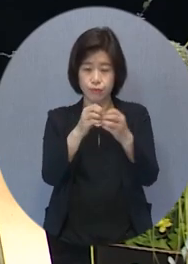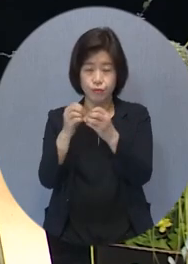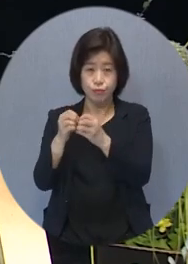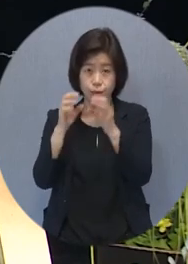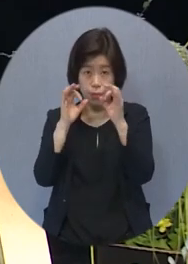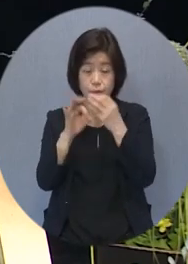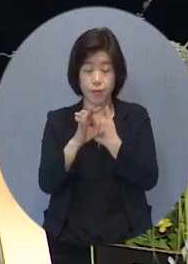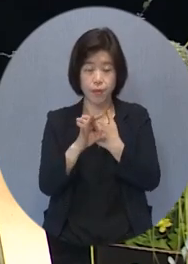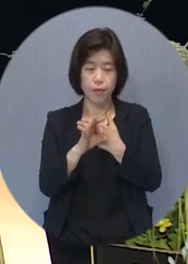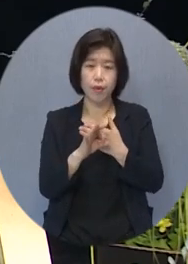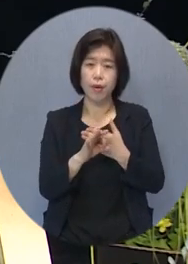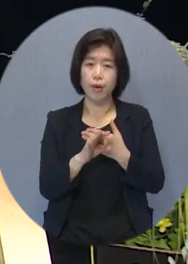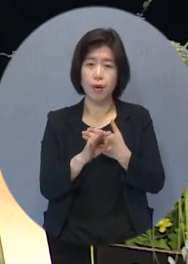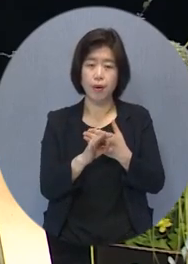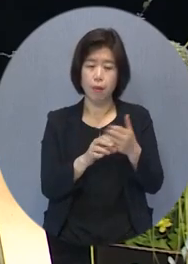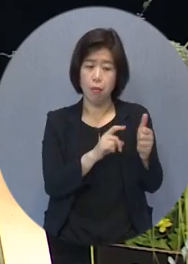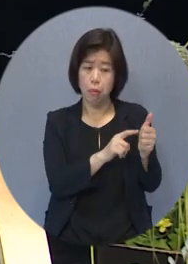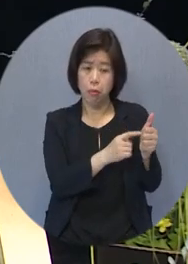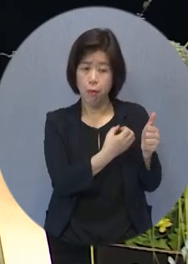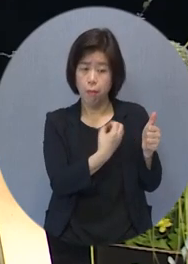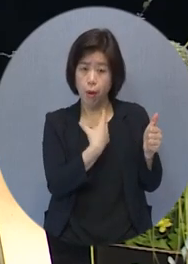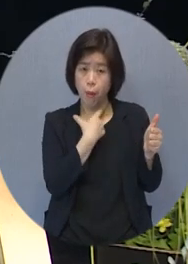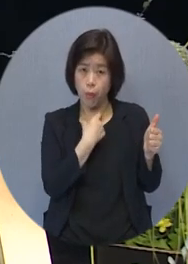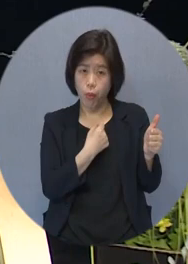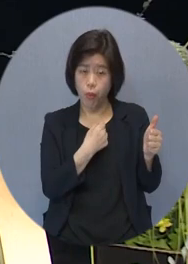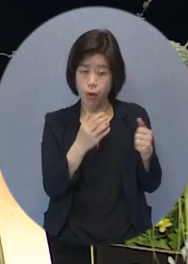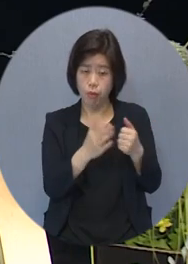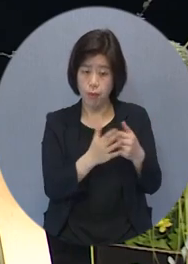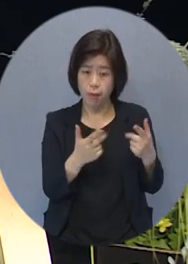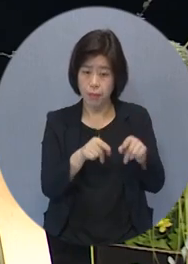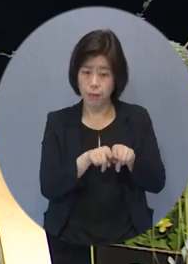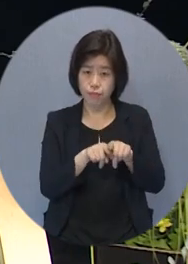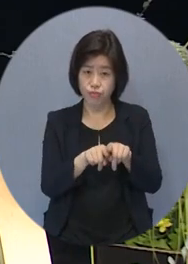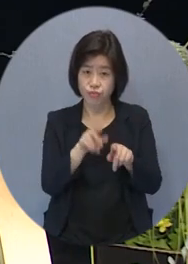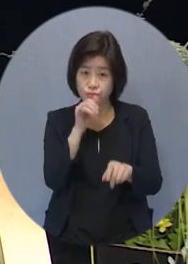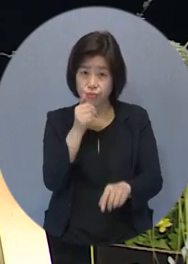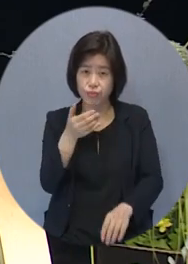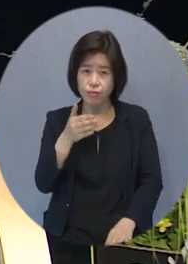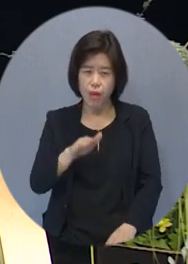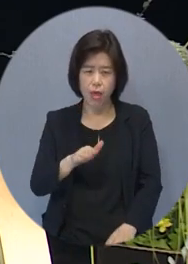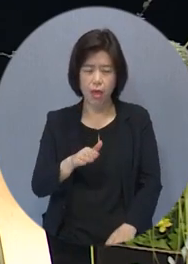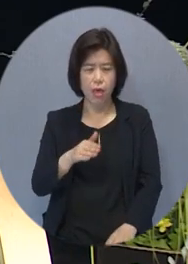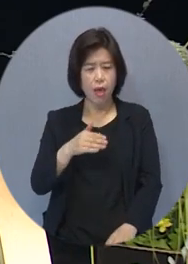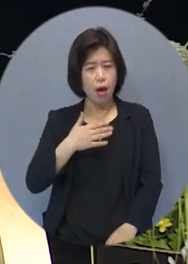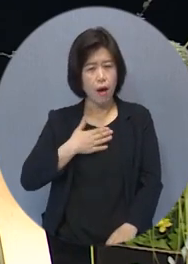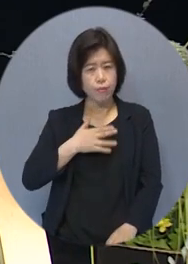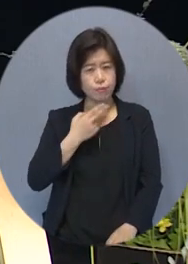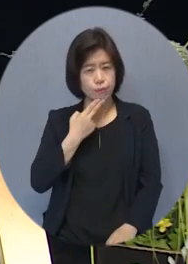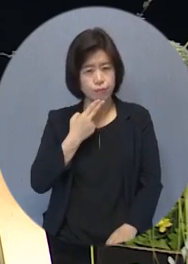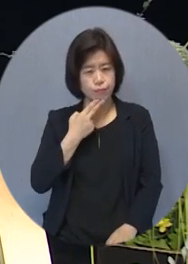않았지만 알 수 없는 일과 알 수 없는 모든 것이